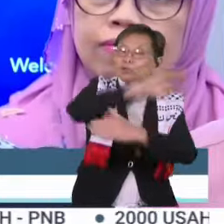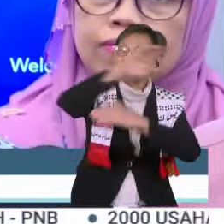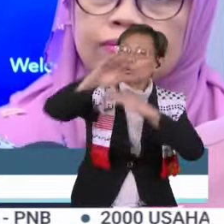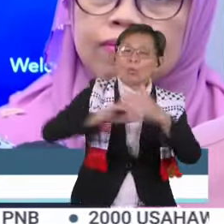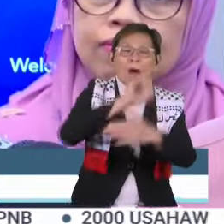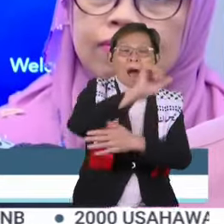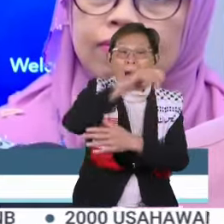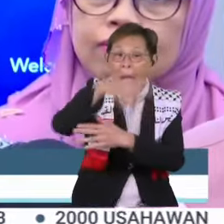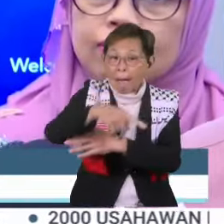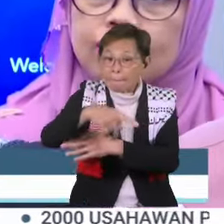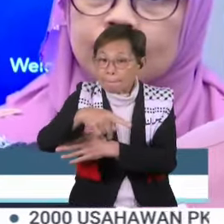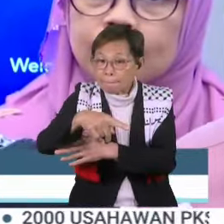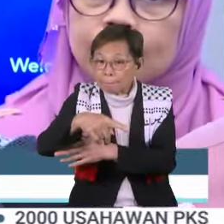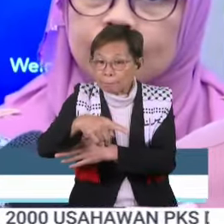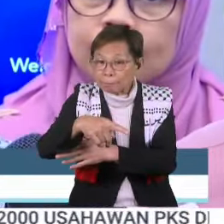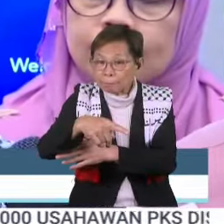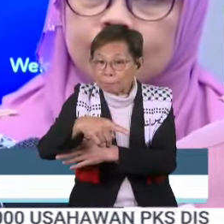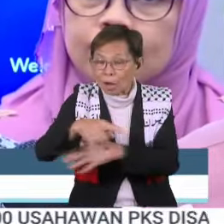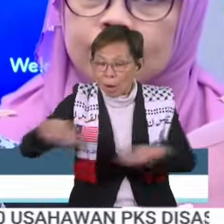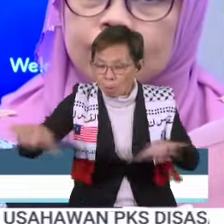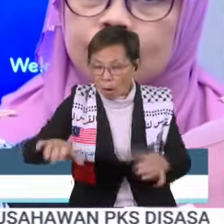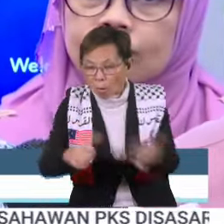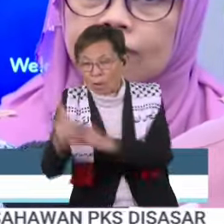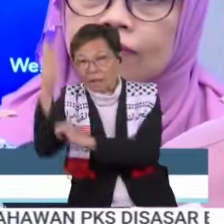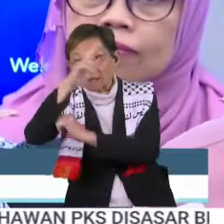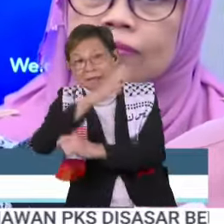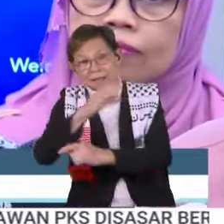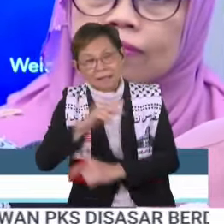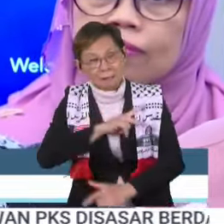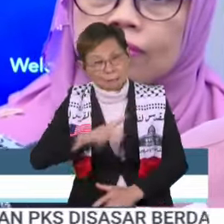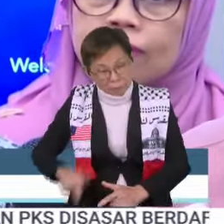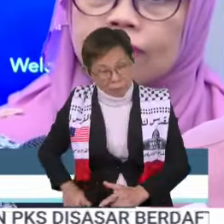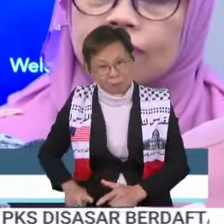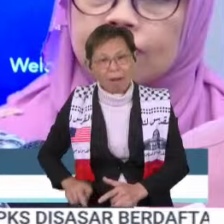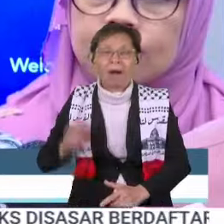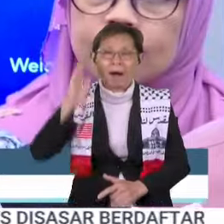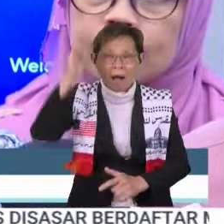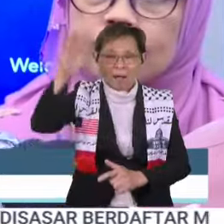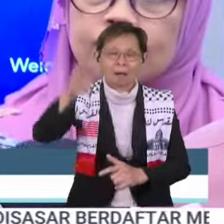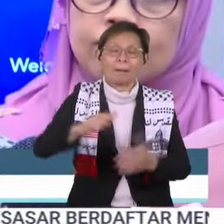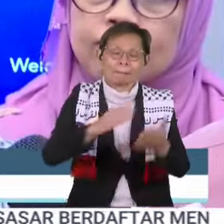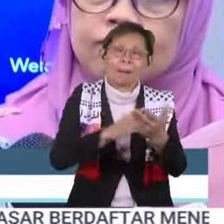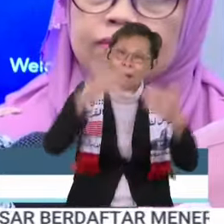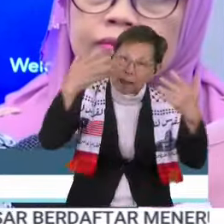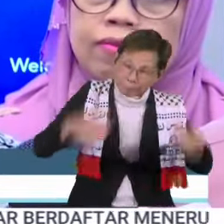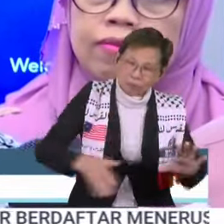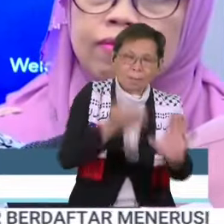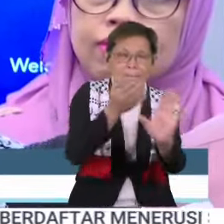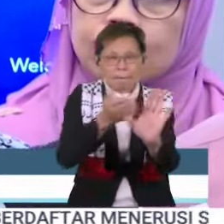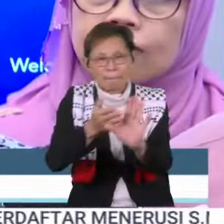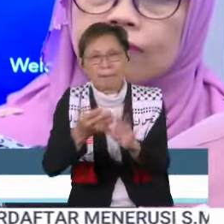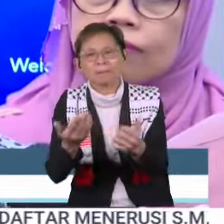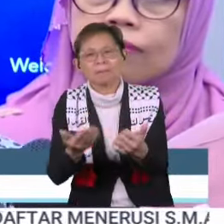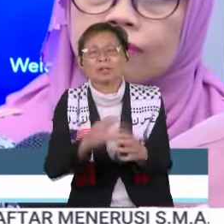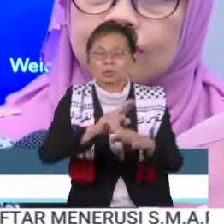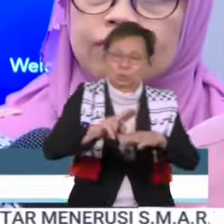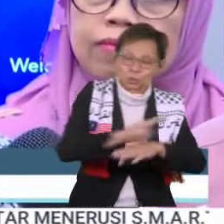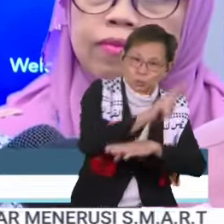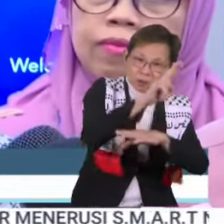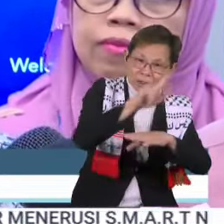ya, yang diusahakan oleh kerajaan dan kementerian juga nanti diikuti dengan bank-bank juga